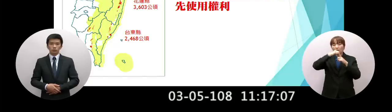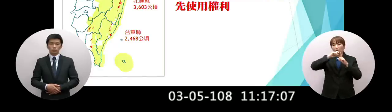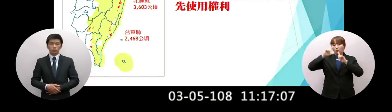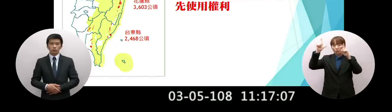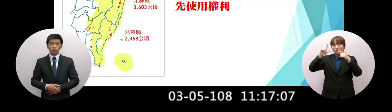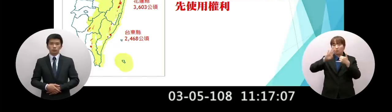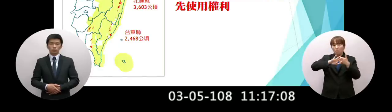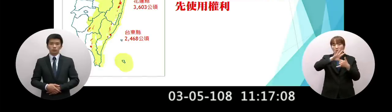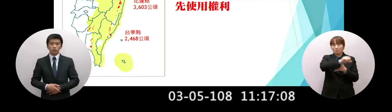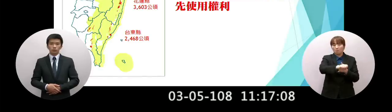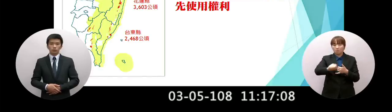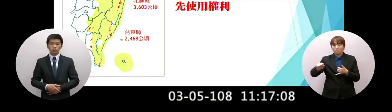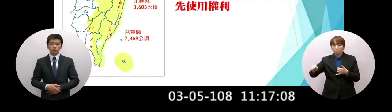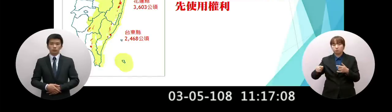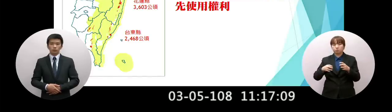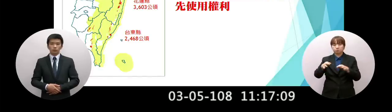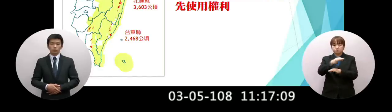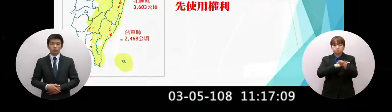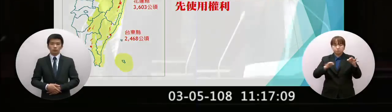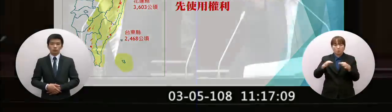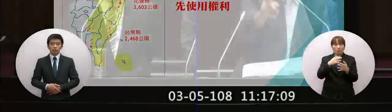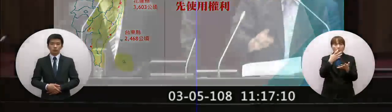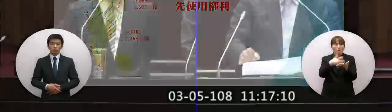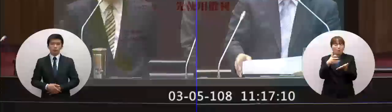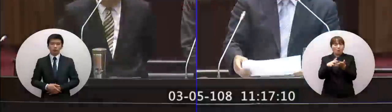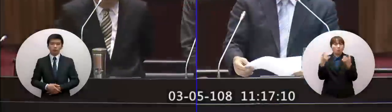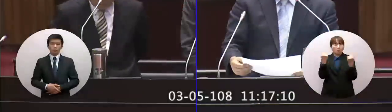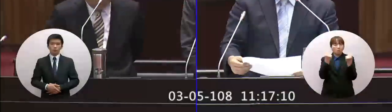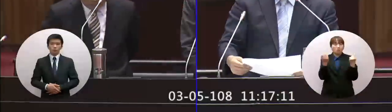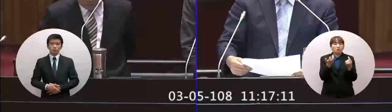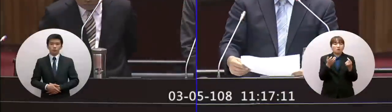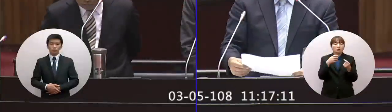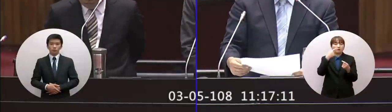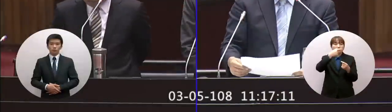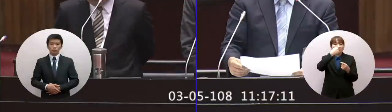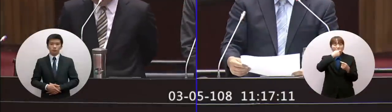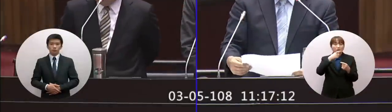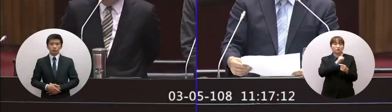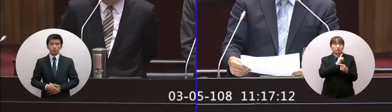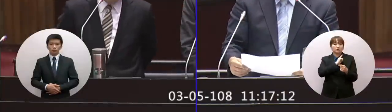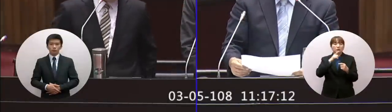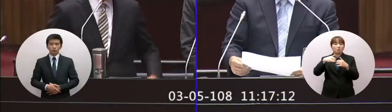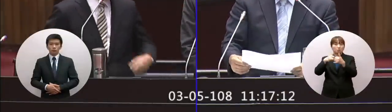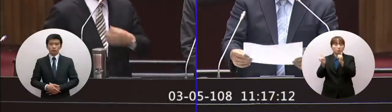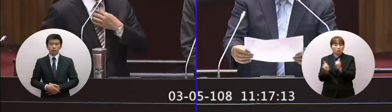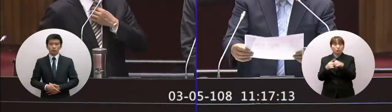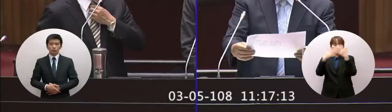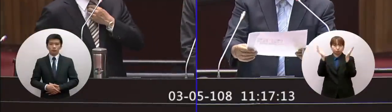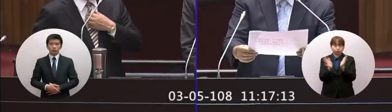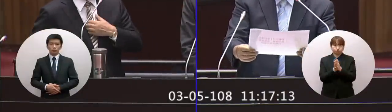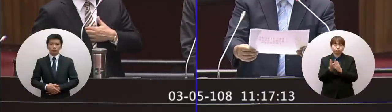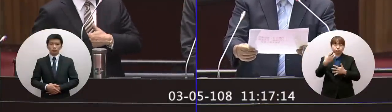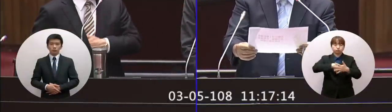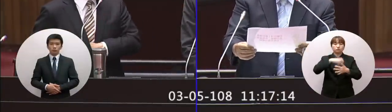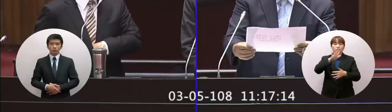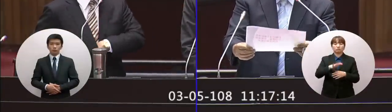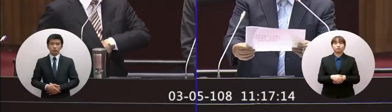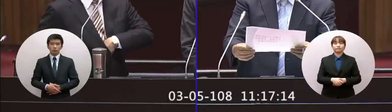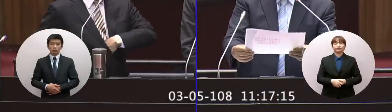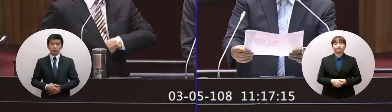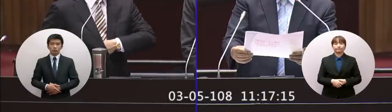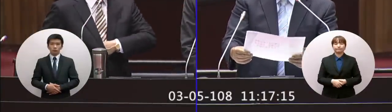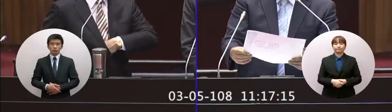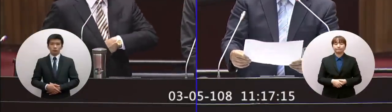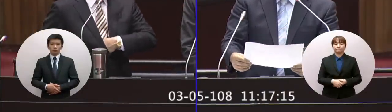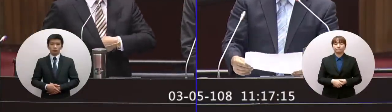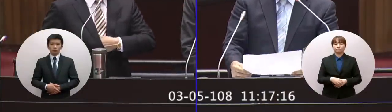所占有的现在经营的土地非常的广，包括以上的这个玉里部落通通都有。那现在我